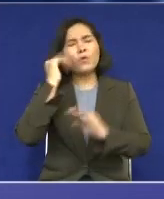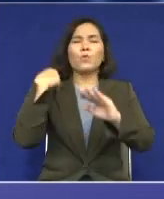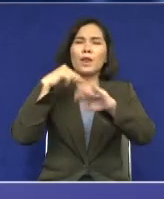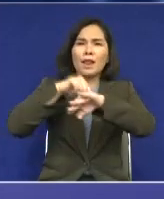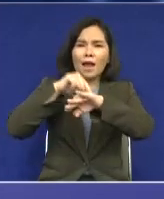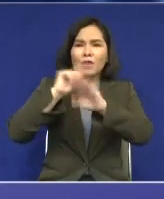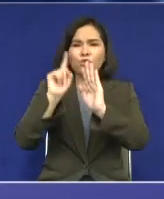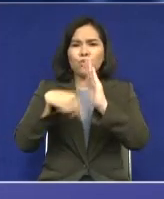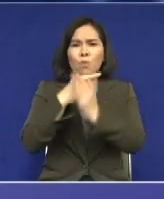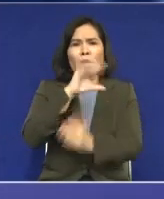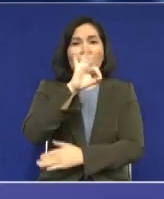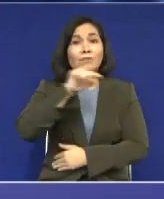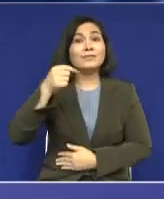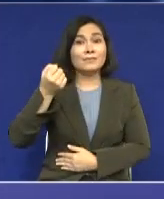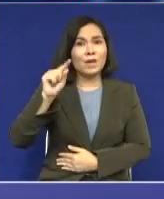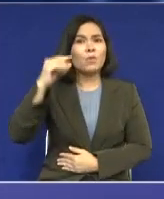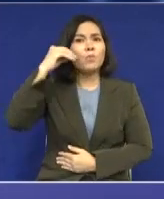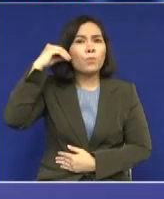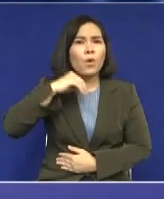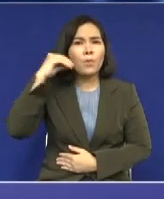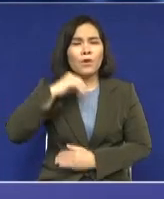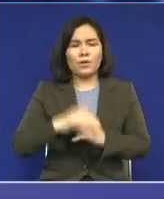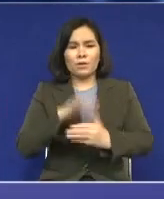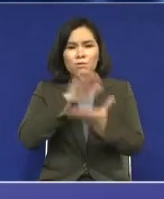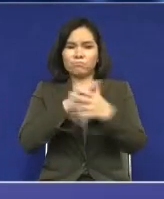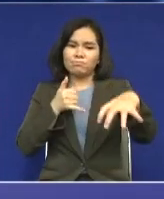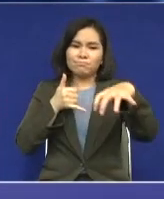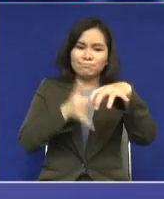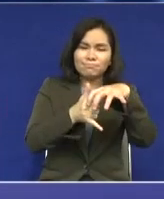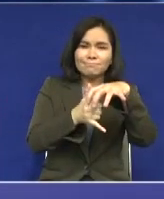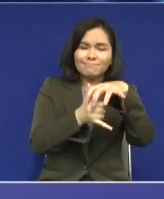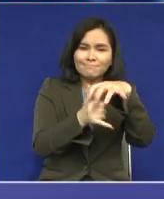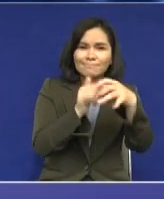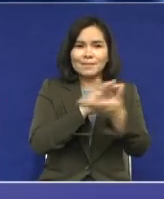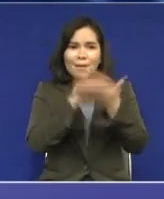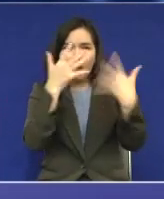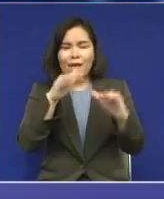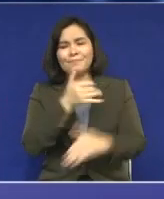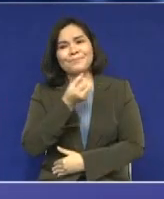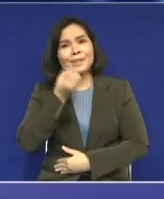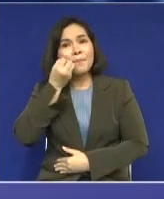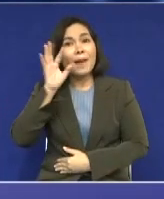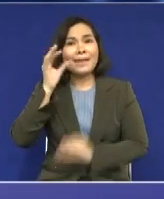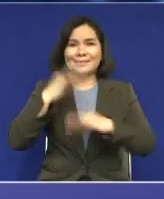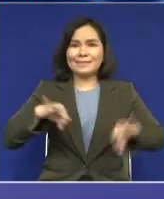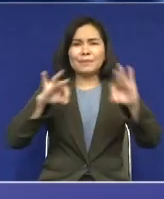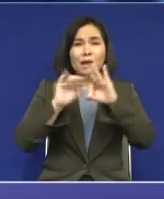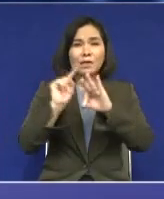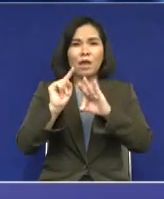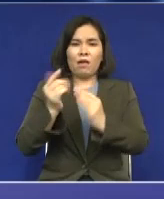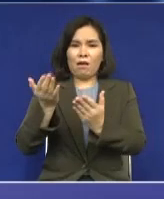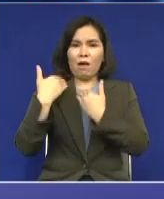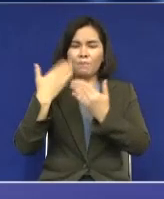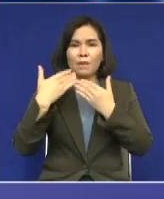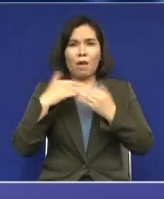ค่ะนอกเหนือจากนี้ค่ะเวลาที่ไปโรงเรียนแล้วก็กลับบ้านค่ะสิ่งสำคัญก็คือรีบกลับมาแล้วก็อาบน้ำทำความสะ